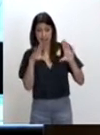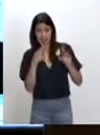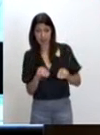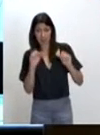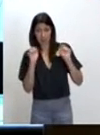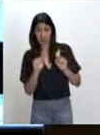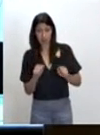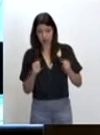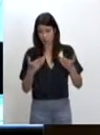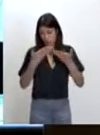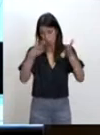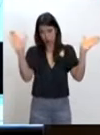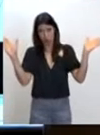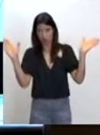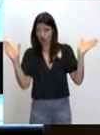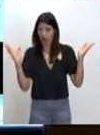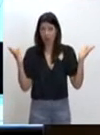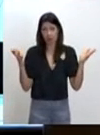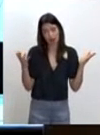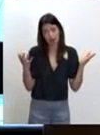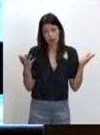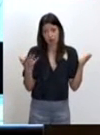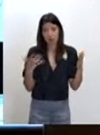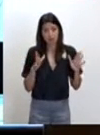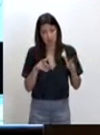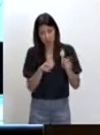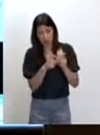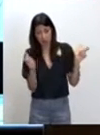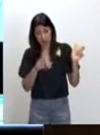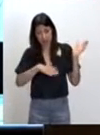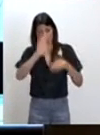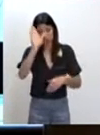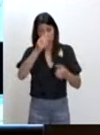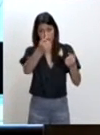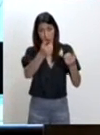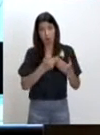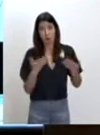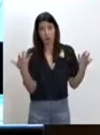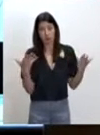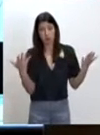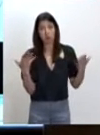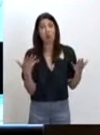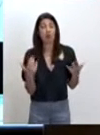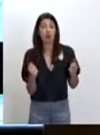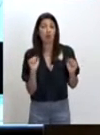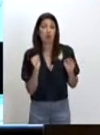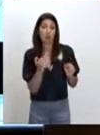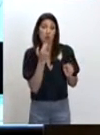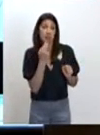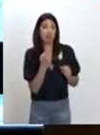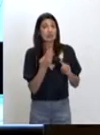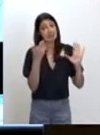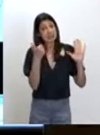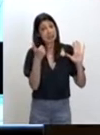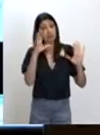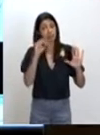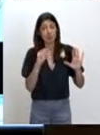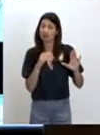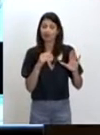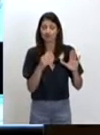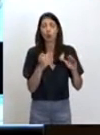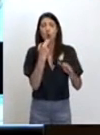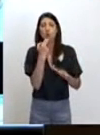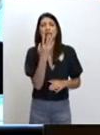Et ce candidat a proposé d'utiliser 4 de ces 6 places pour